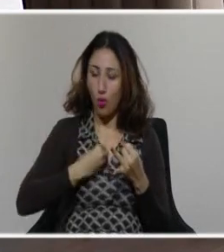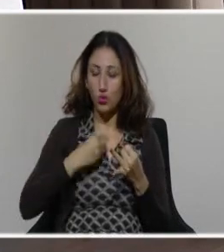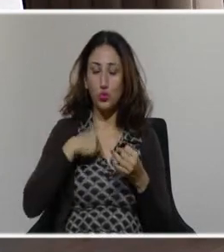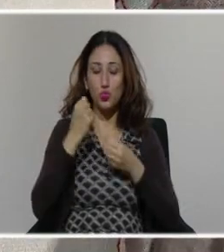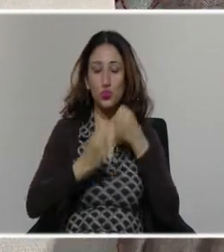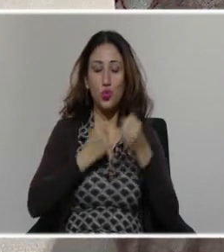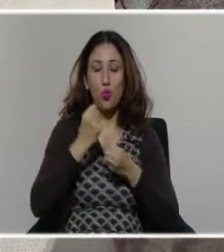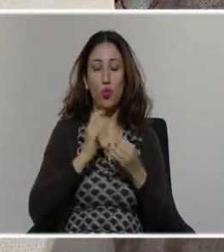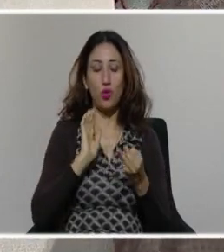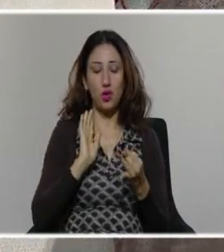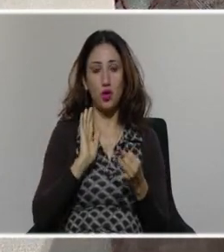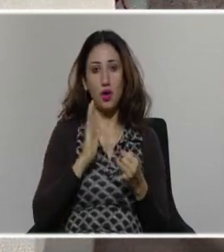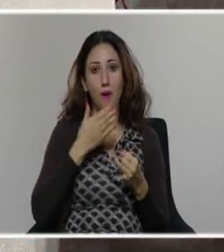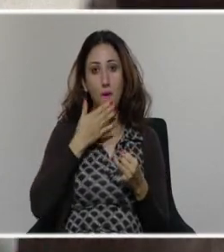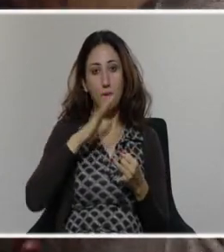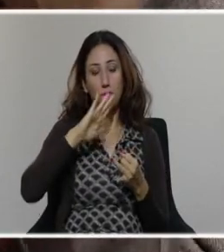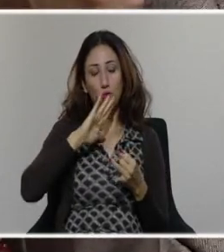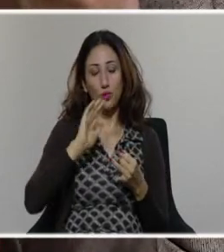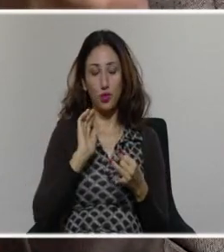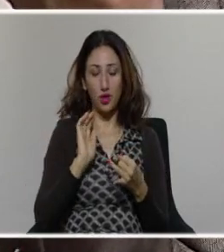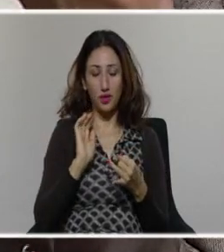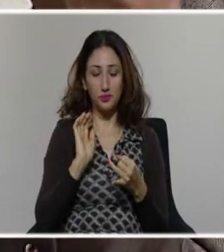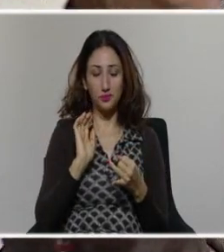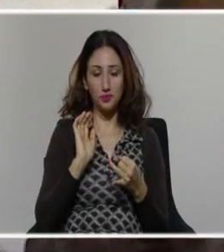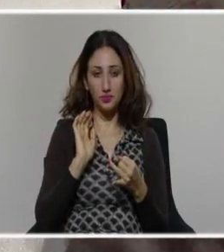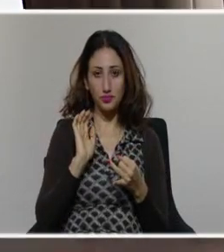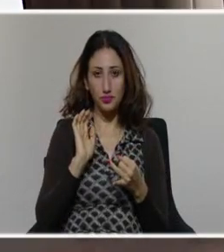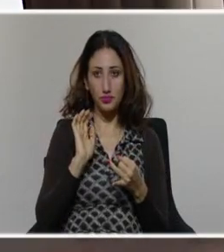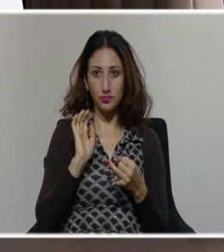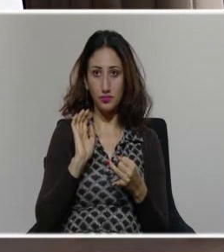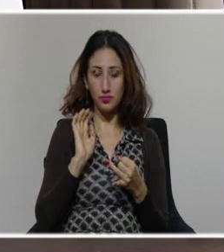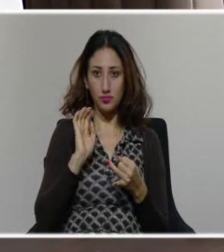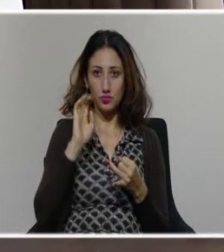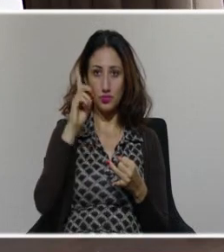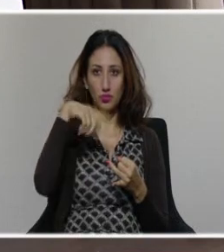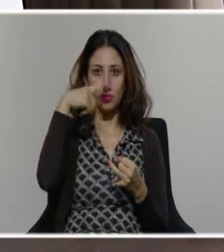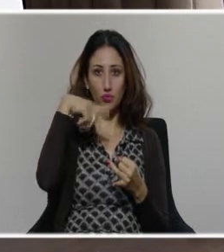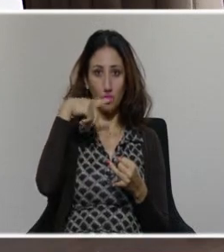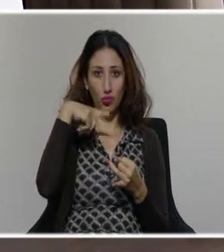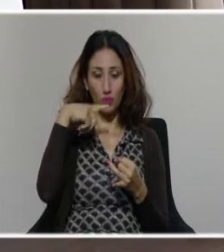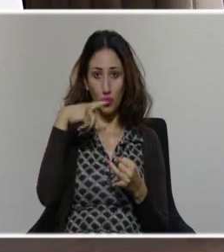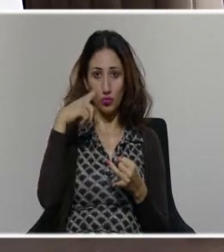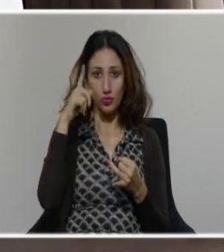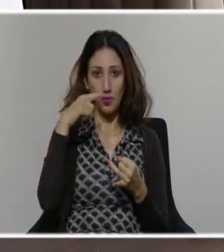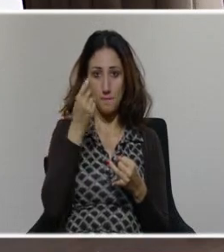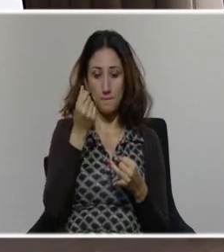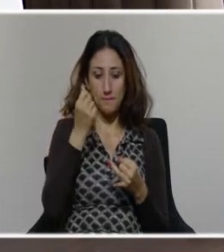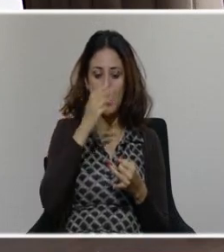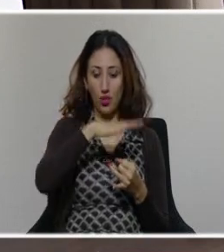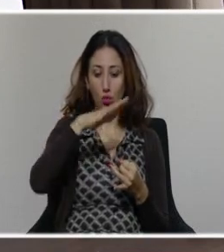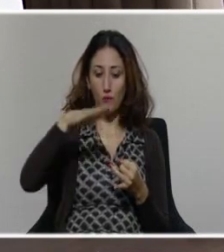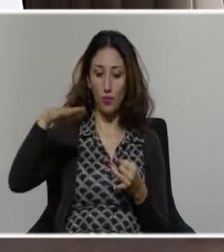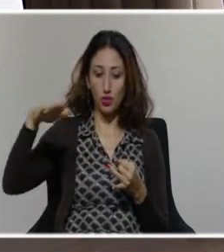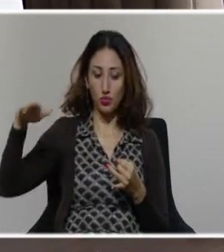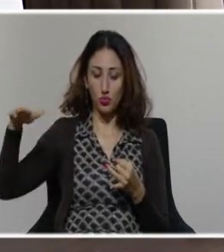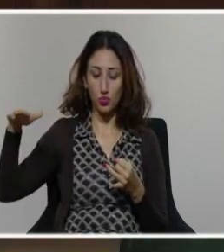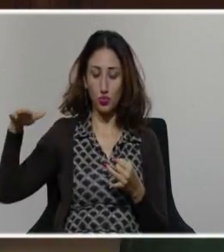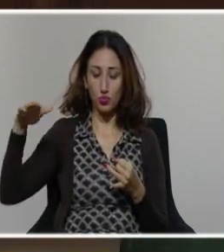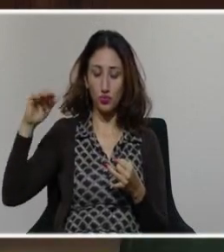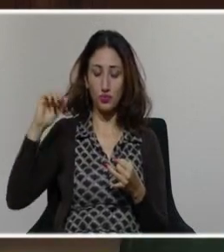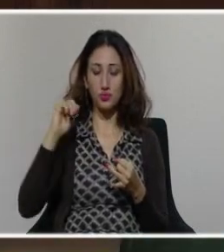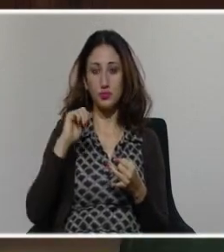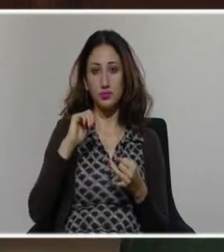لله. وتعليقا على كلام احمد كمان دكتور عمرو ان يعني في الملبورن الجزء الثاني كمان طبعا